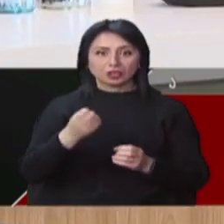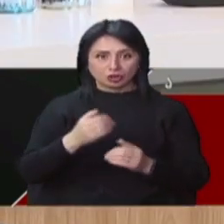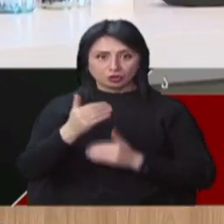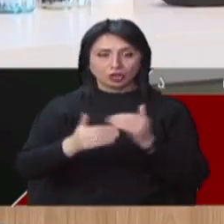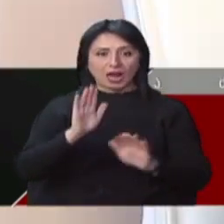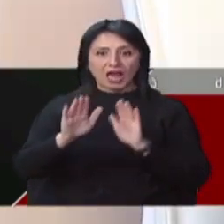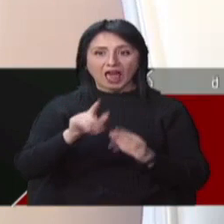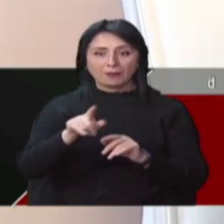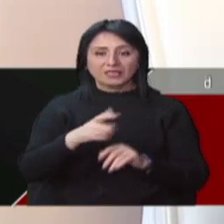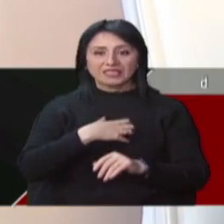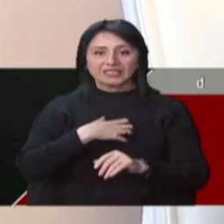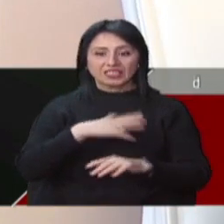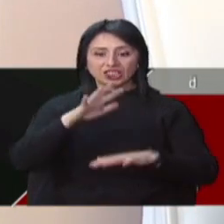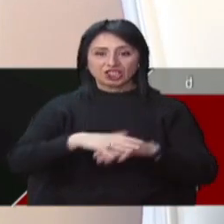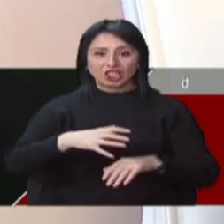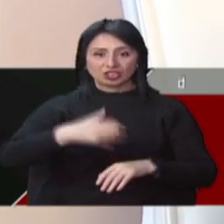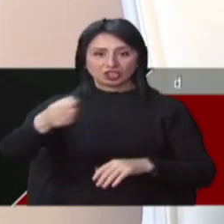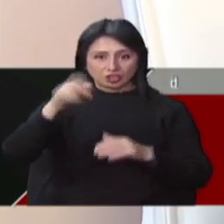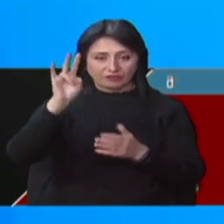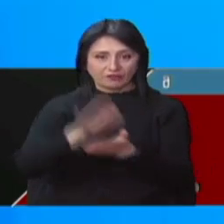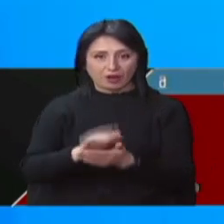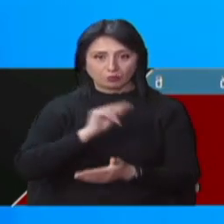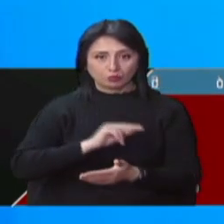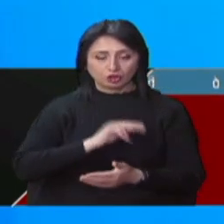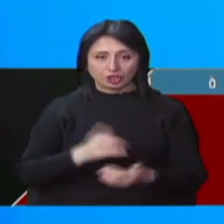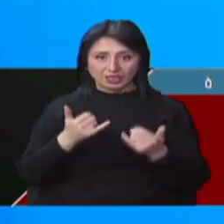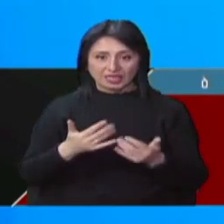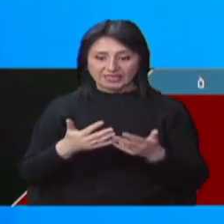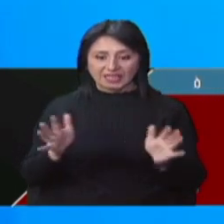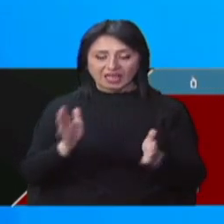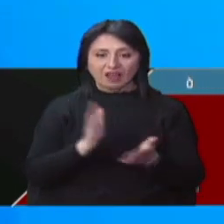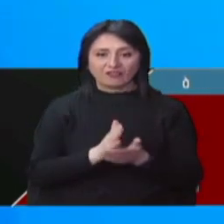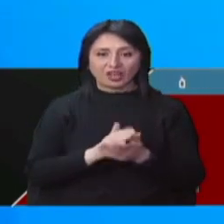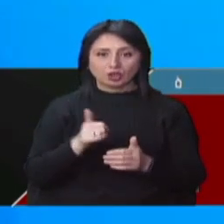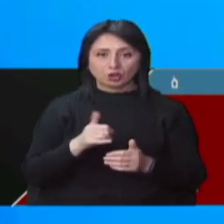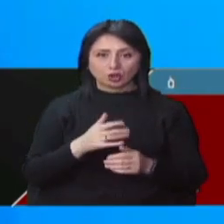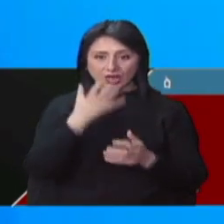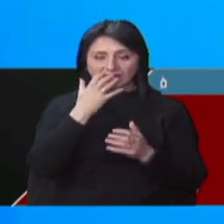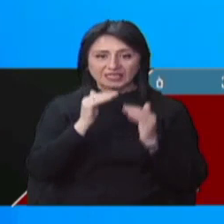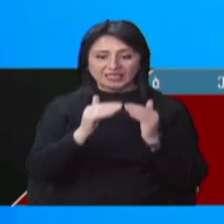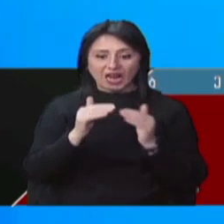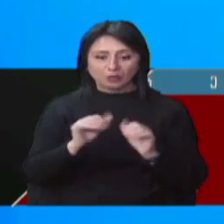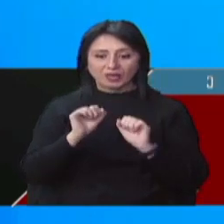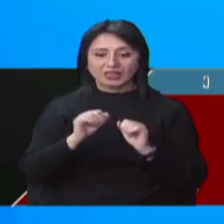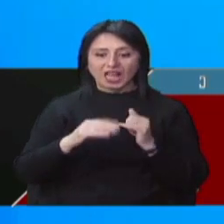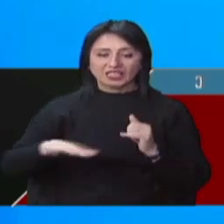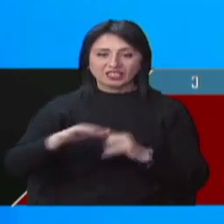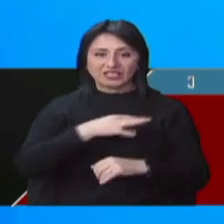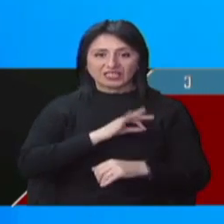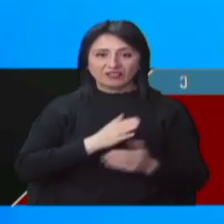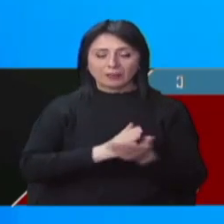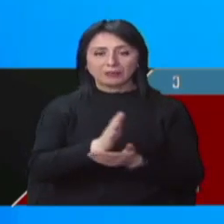ისინი ხელმძღვანელობამ ძირითად შტატშიც კი გადაიყვანა. დღესაც ღია ვართ, როგორც სატყეო სააგენტოს, დაცული ტერიტორიების სააგენტოს და